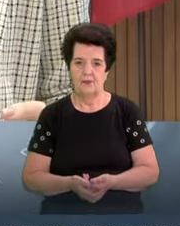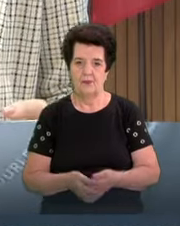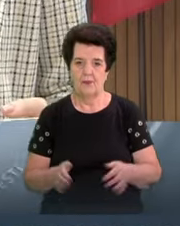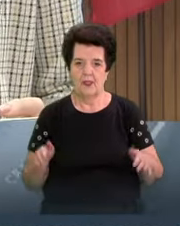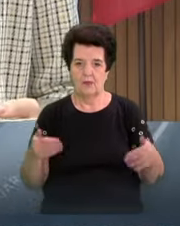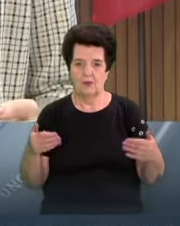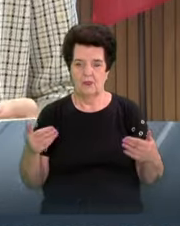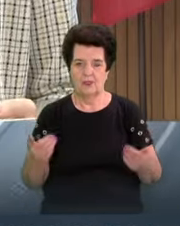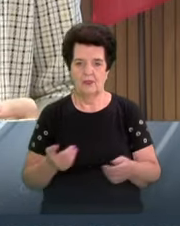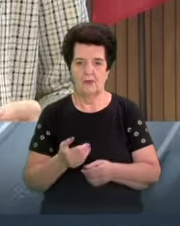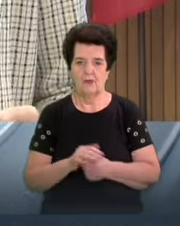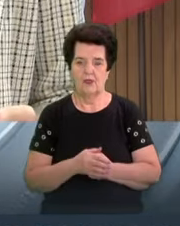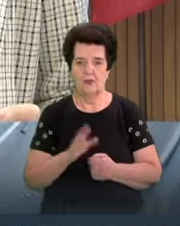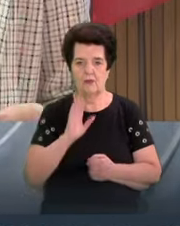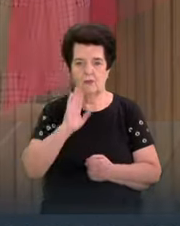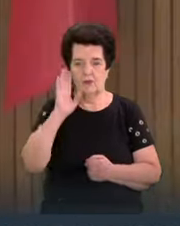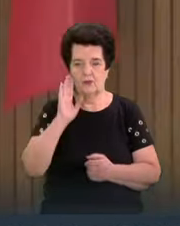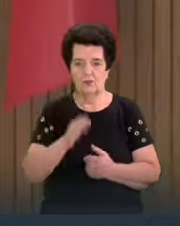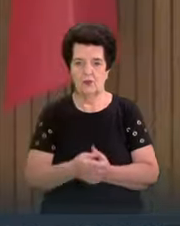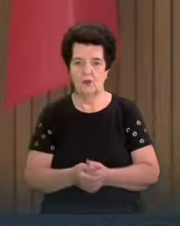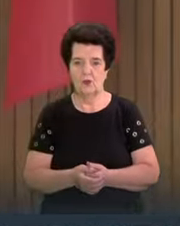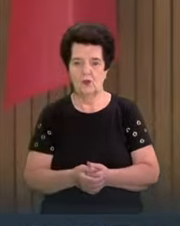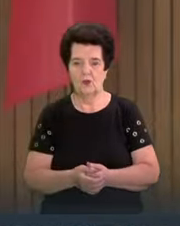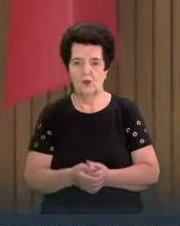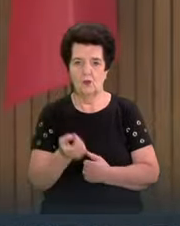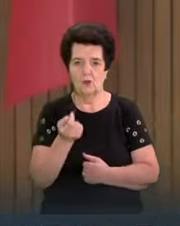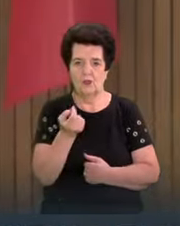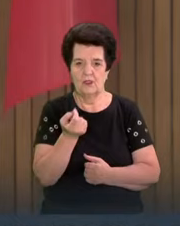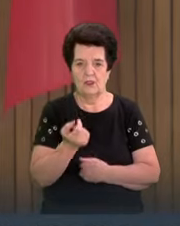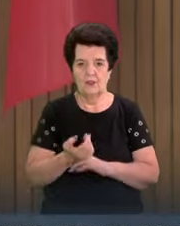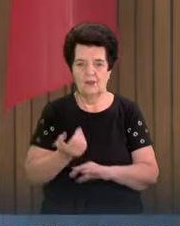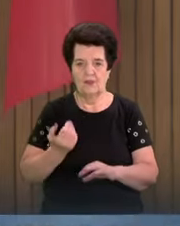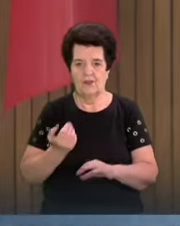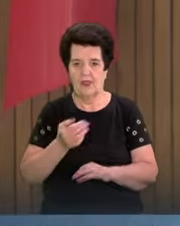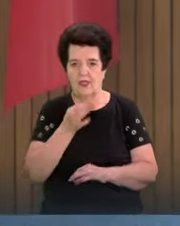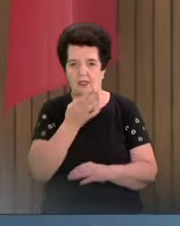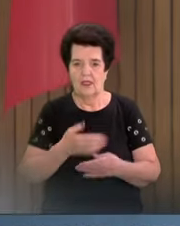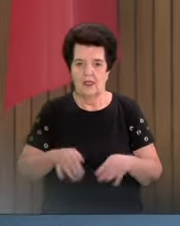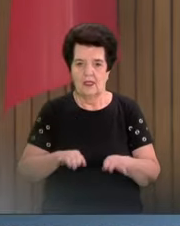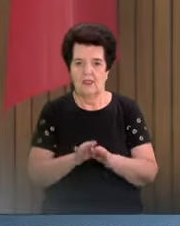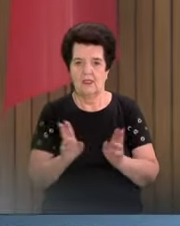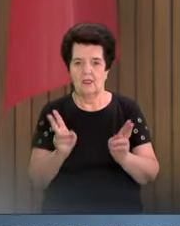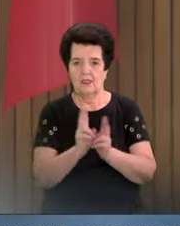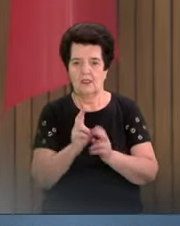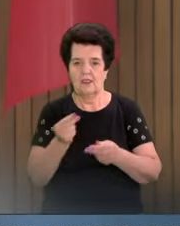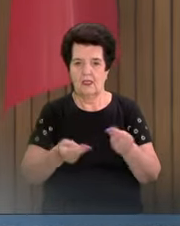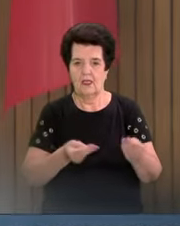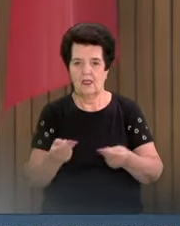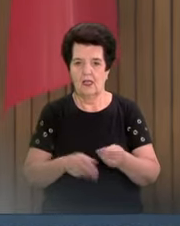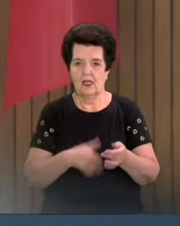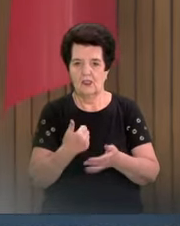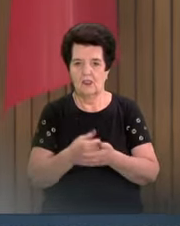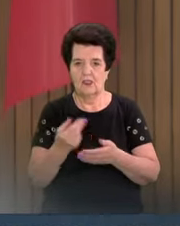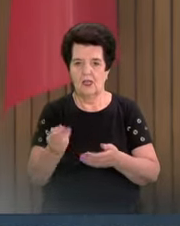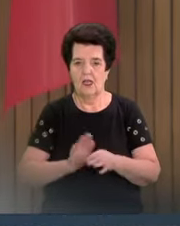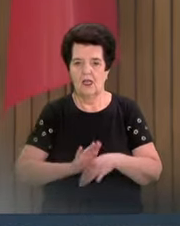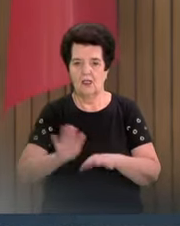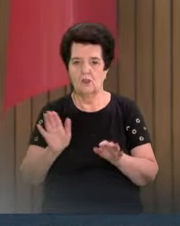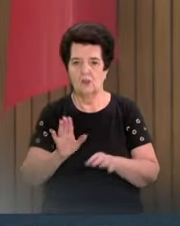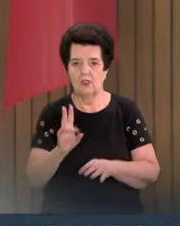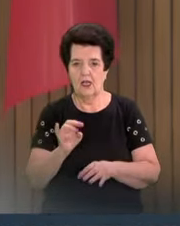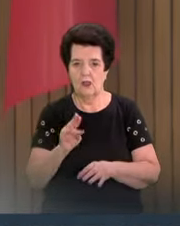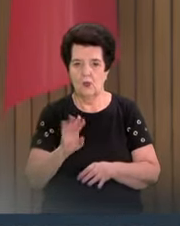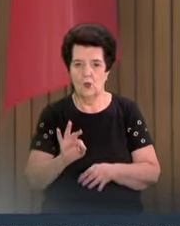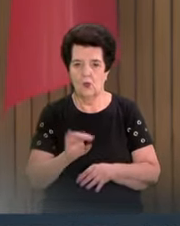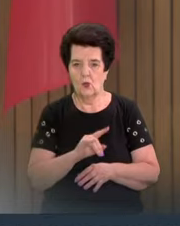Bună ziua, Leanca! Bun găsit, doamnelor și domnilor! Cu puțin timp în urmă s-a încheiat întrevederea secretarului general adjunct al NATO